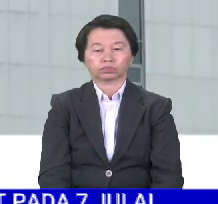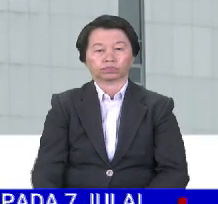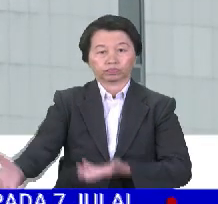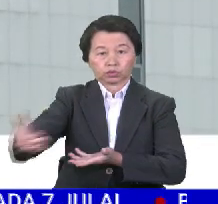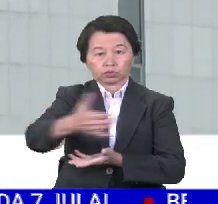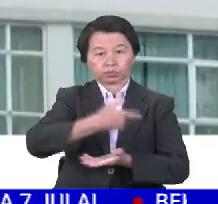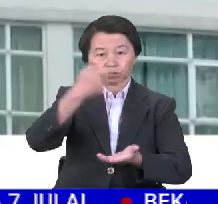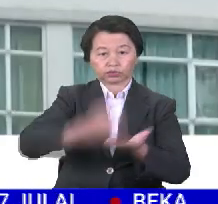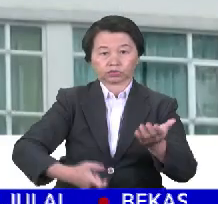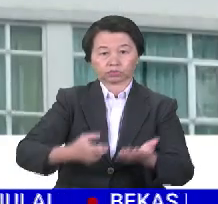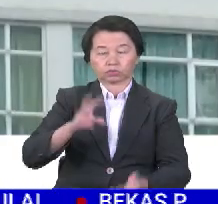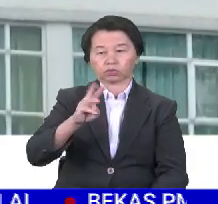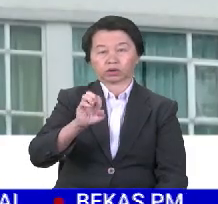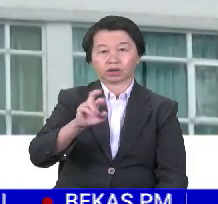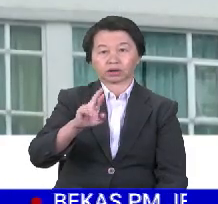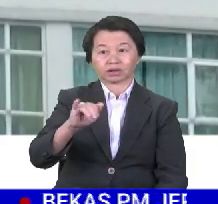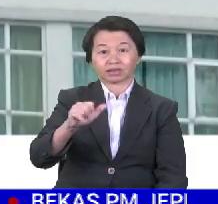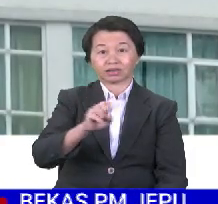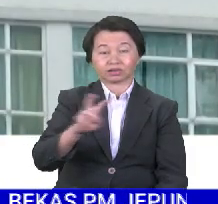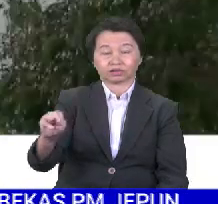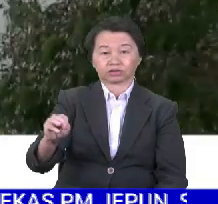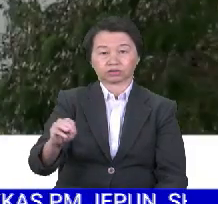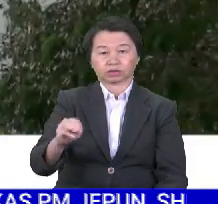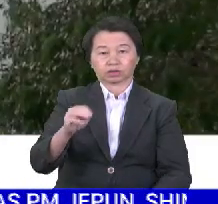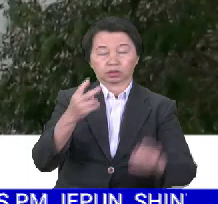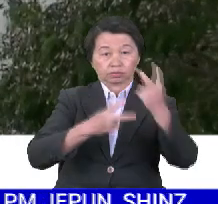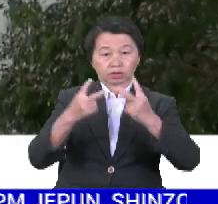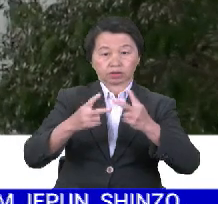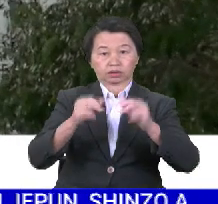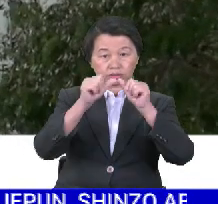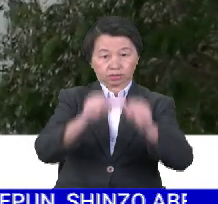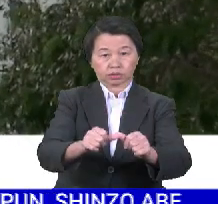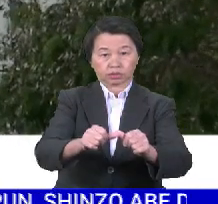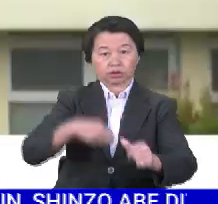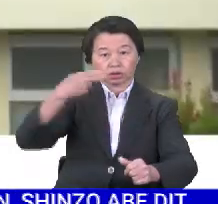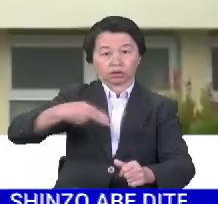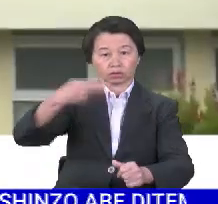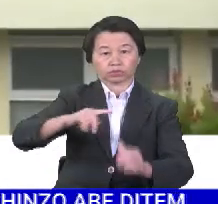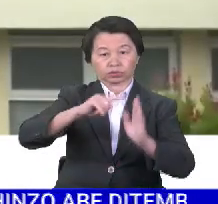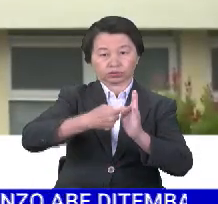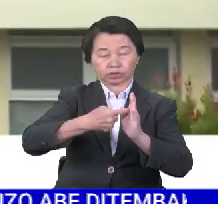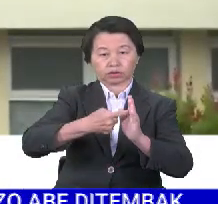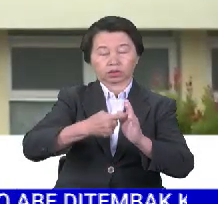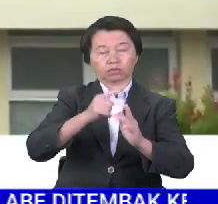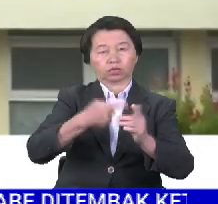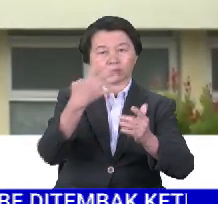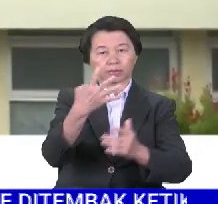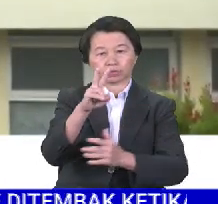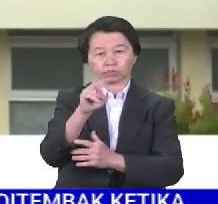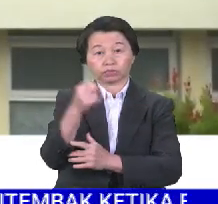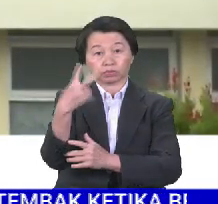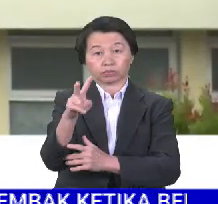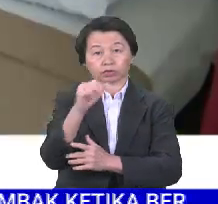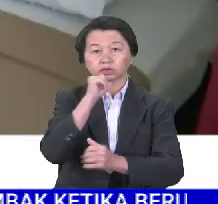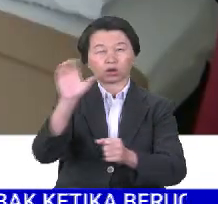Kutipan caj warisan RM2 bagi pelancong yang menginap setiap satu malam di hotel berkuat kuasa April 2012 juga